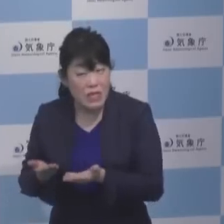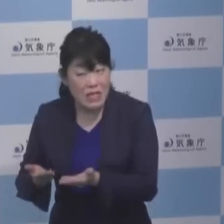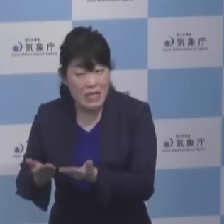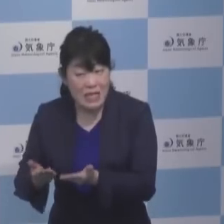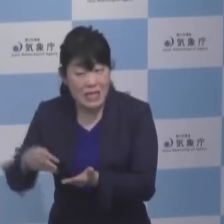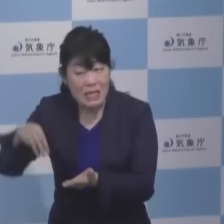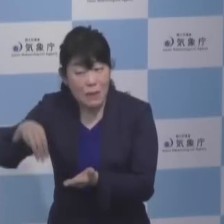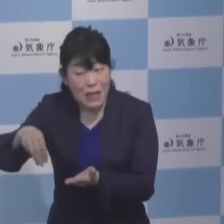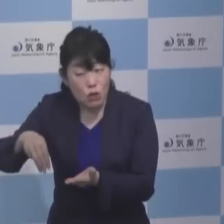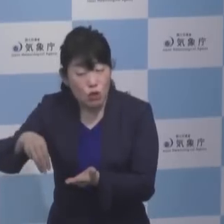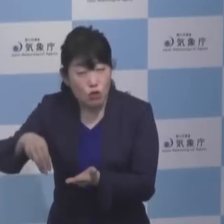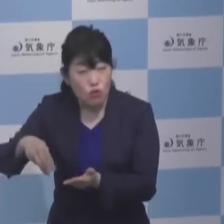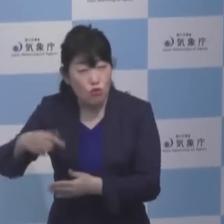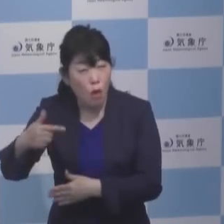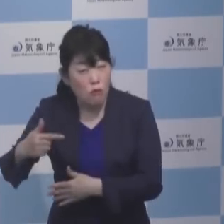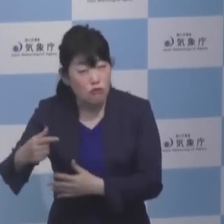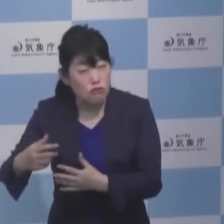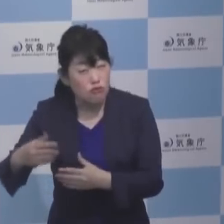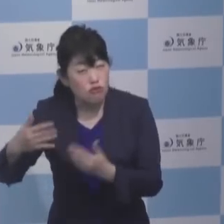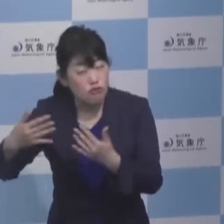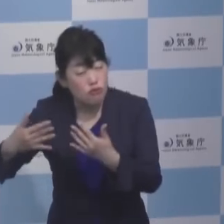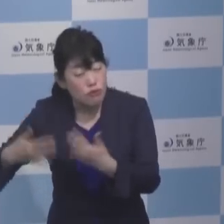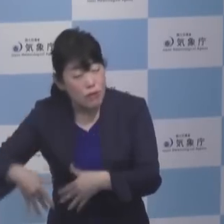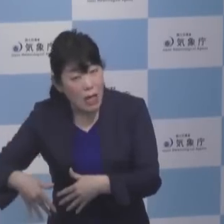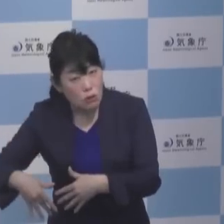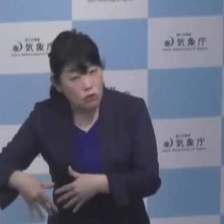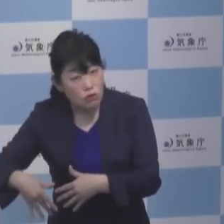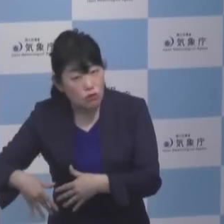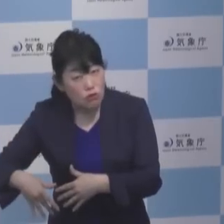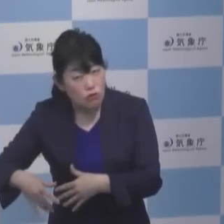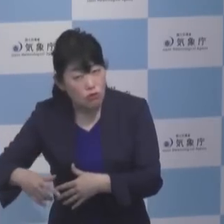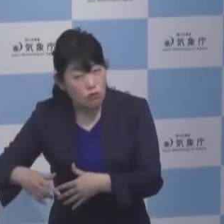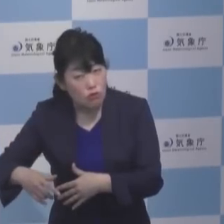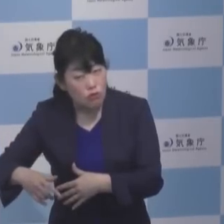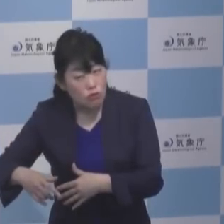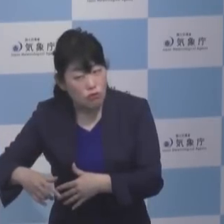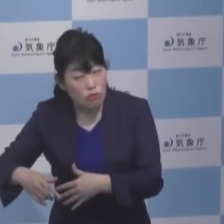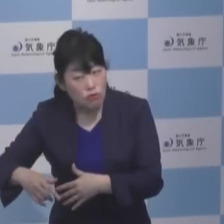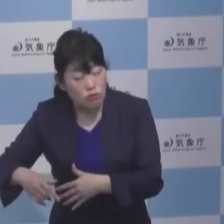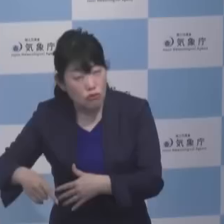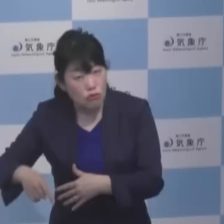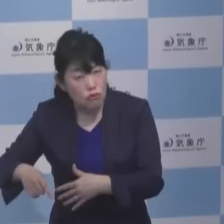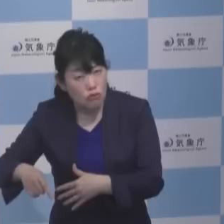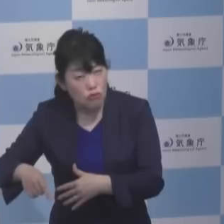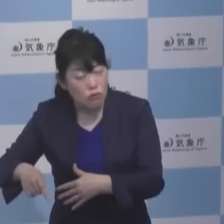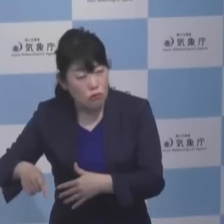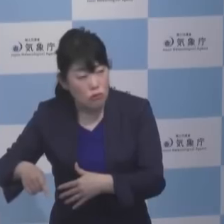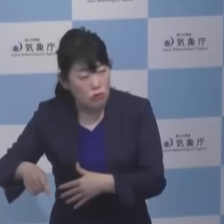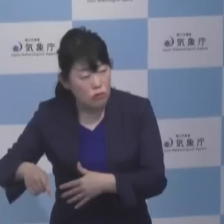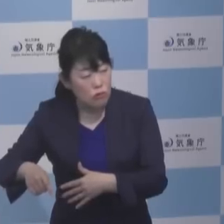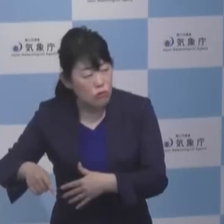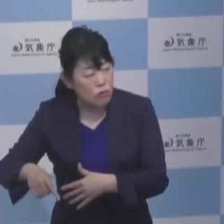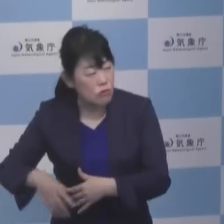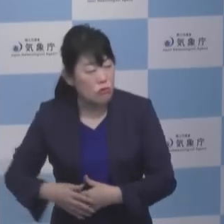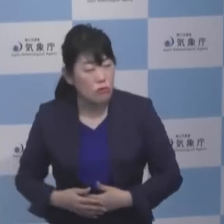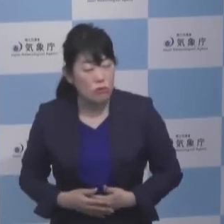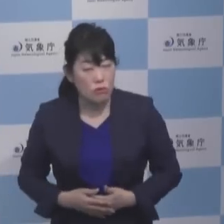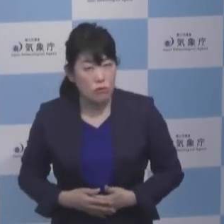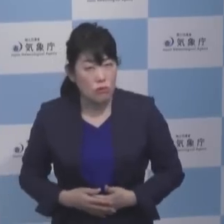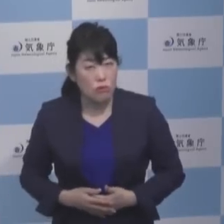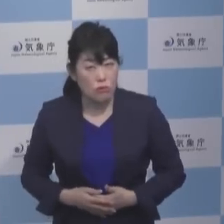ード6弱とその5強というのがあります。このマグニチュードちょっとあったら教えていただきたいんですか。